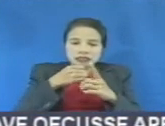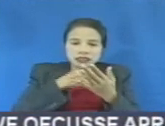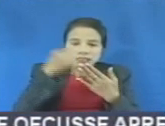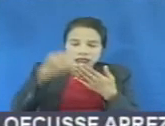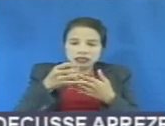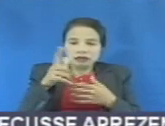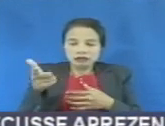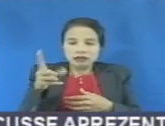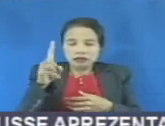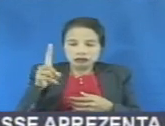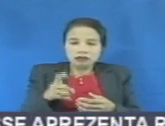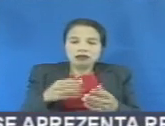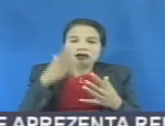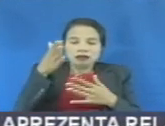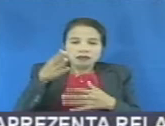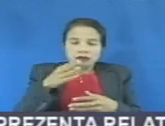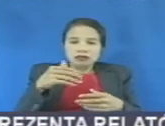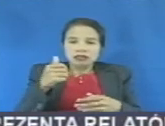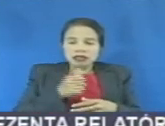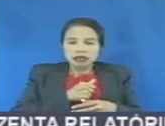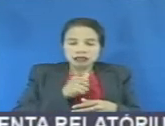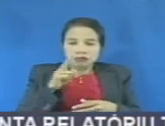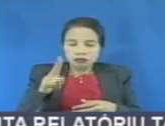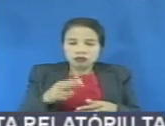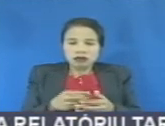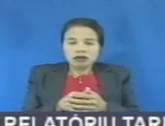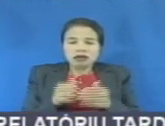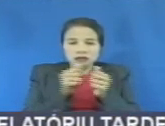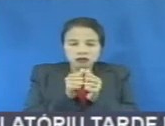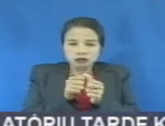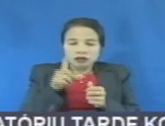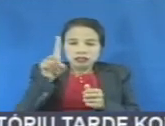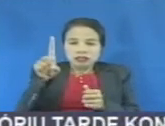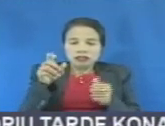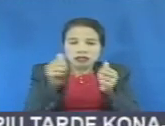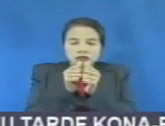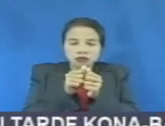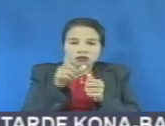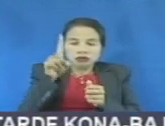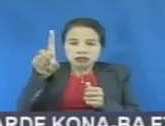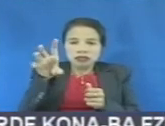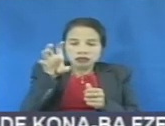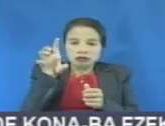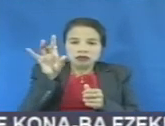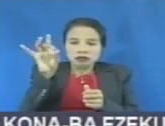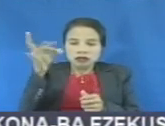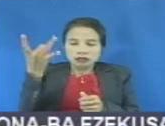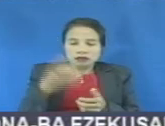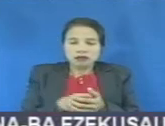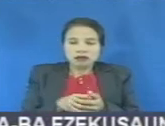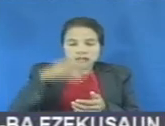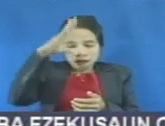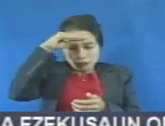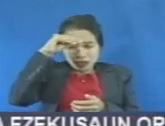li husi frontera Batu Gede hamutu ko 118 seluk nebe matama i lorong hanesang i mane